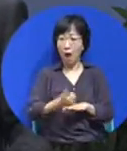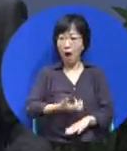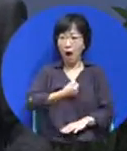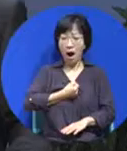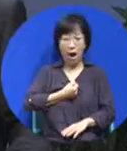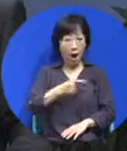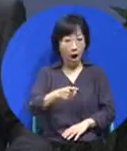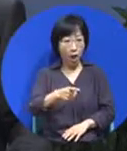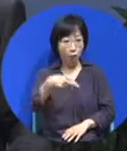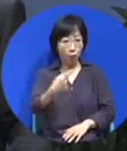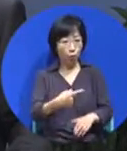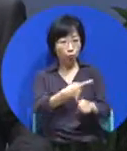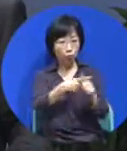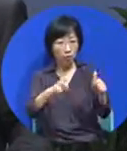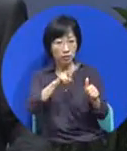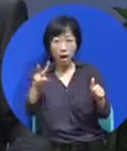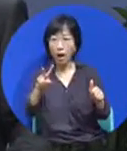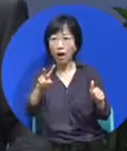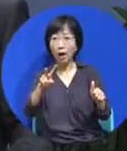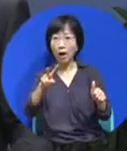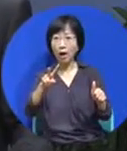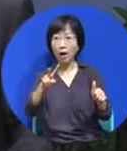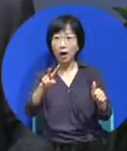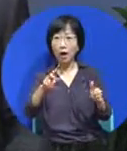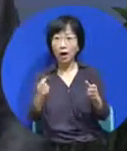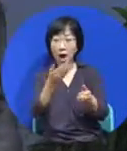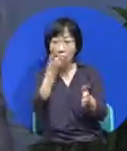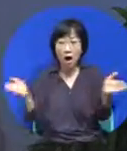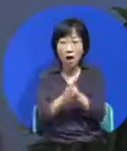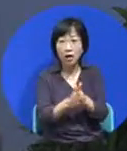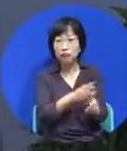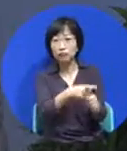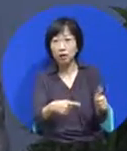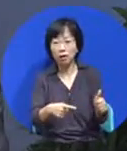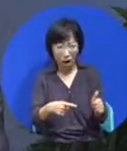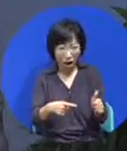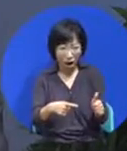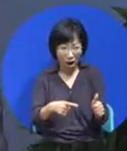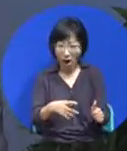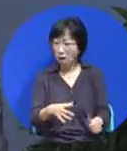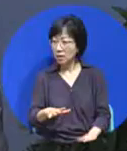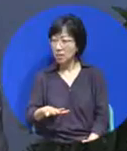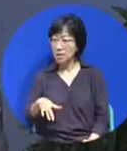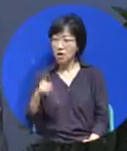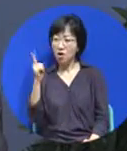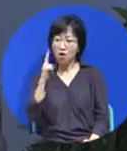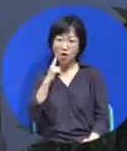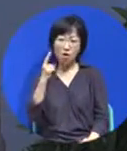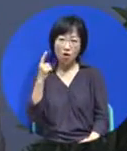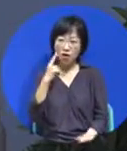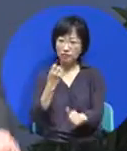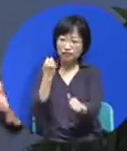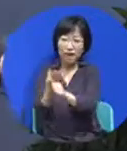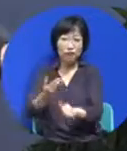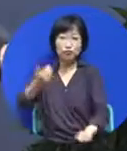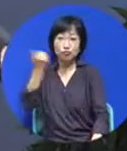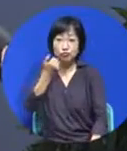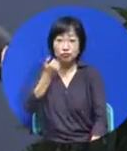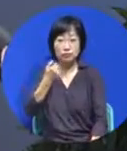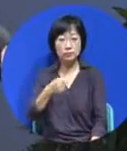죽어야 되잖아요. If that's the case, Esther should die too. 누가 이런 거짓말을 했냐? Who is the one that lied? 바로 앞에